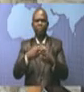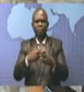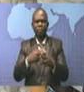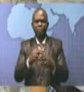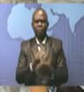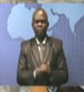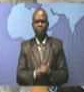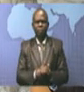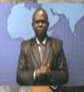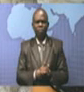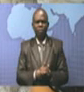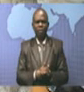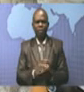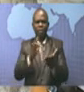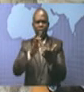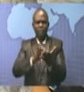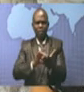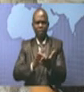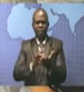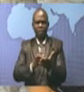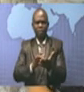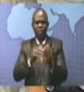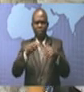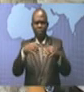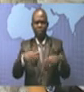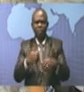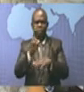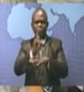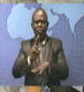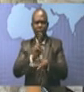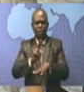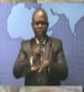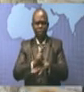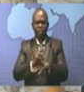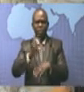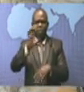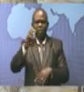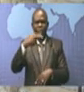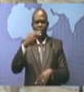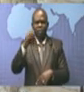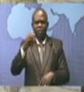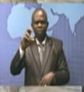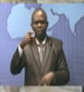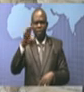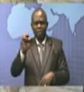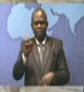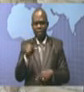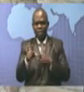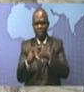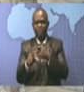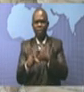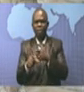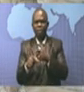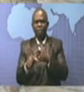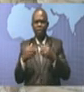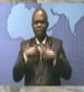les engrais qu'on utilise pour le chaurage, qu'on appelle chaud ou dolomie, je peux signaler que nous avons